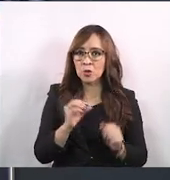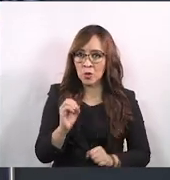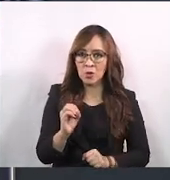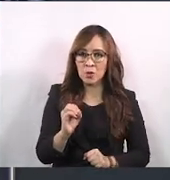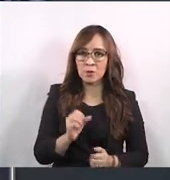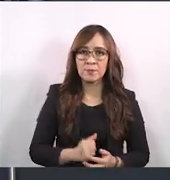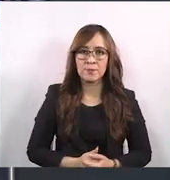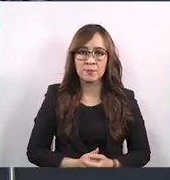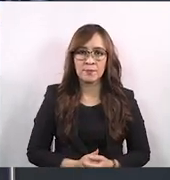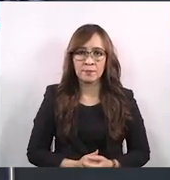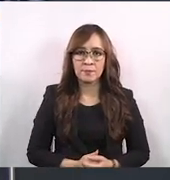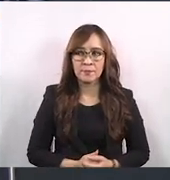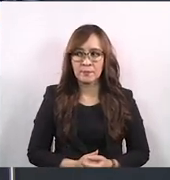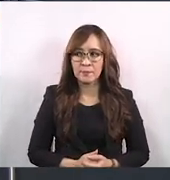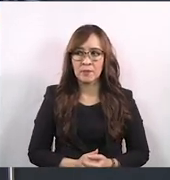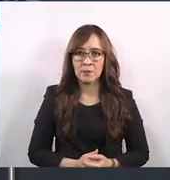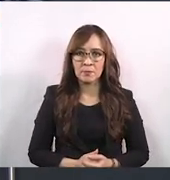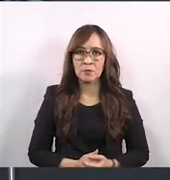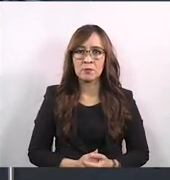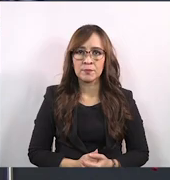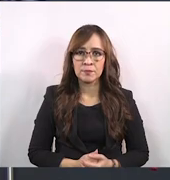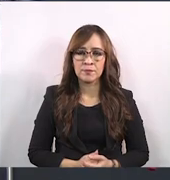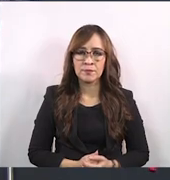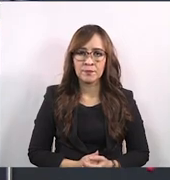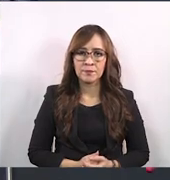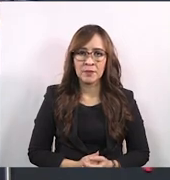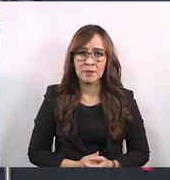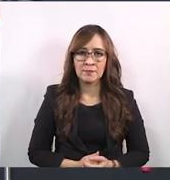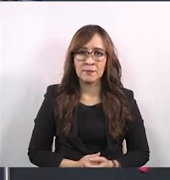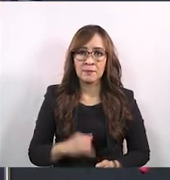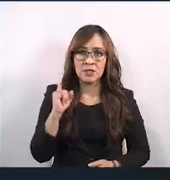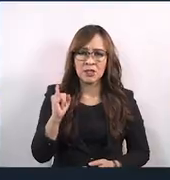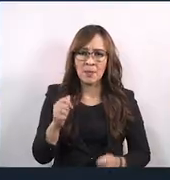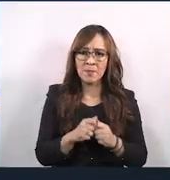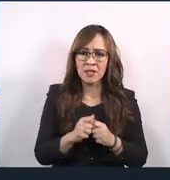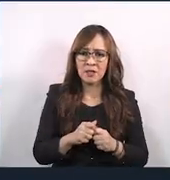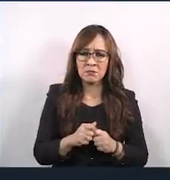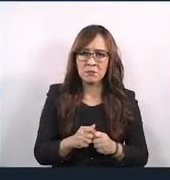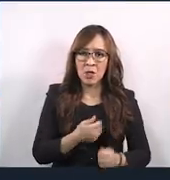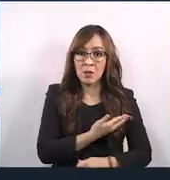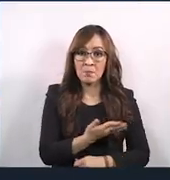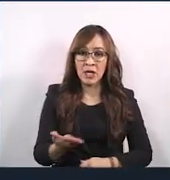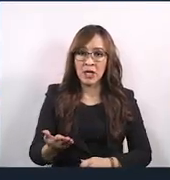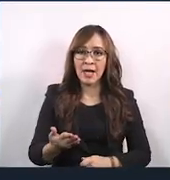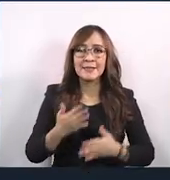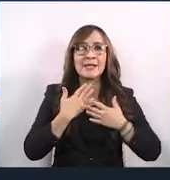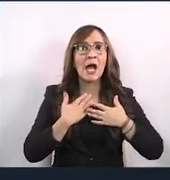pergi ke karaoke dulu dan roh izebel membuat dia nyaman di dalam dosanya